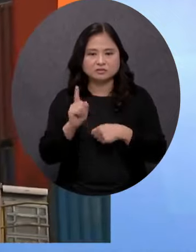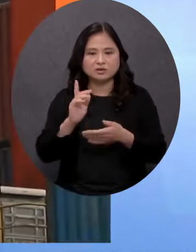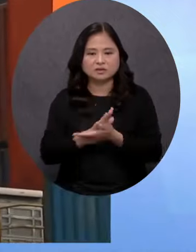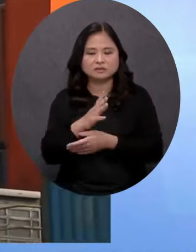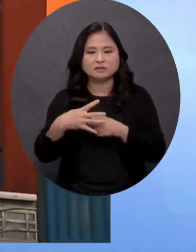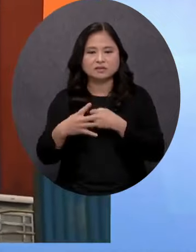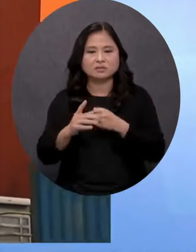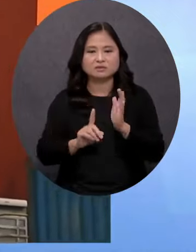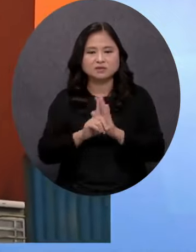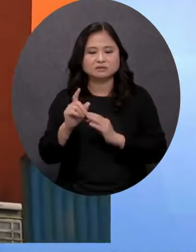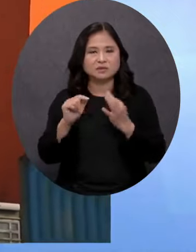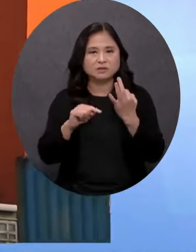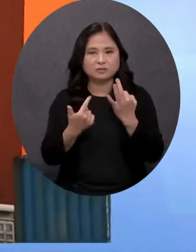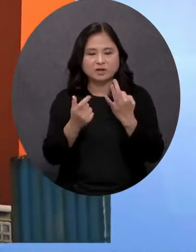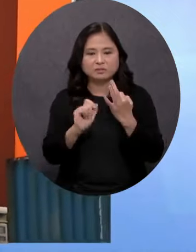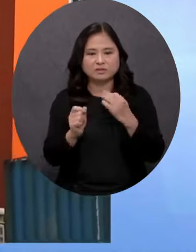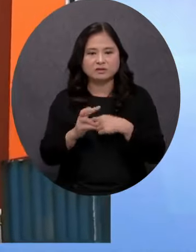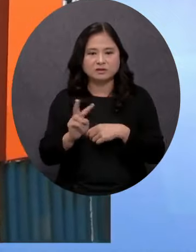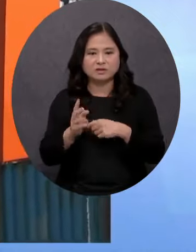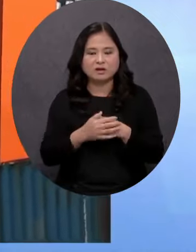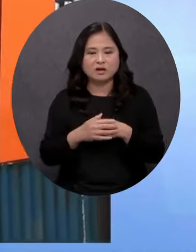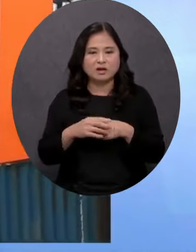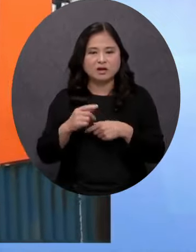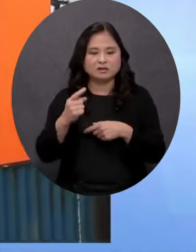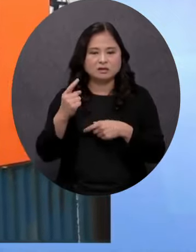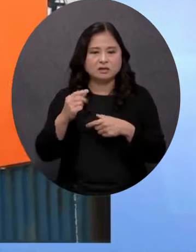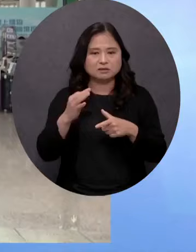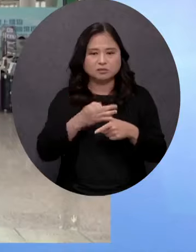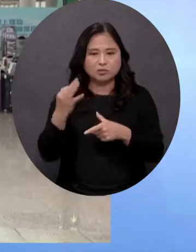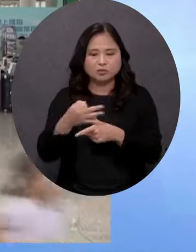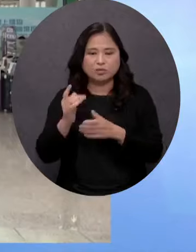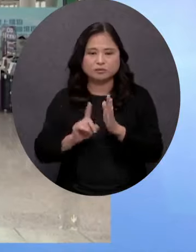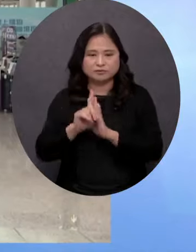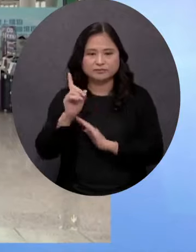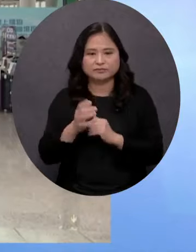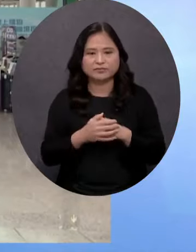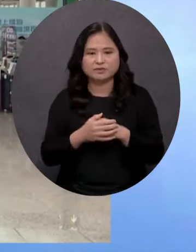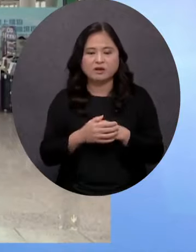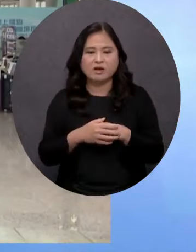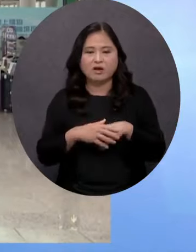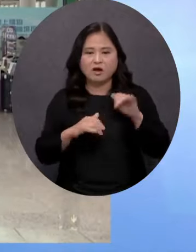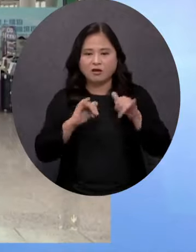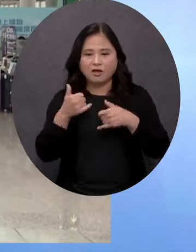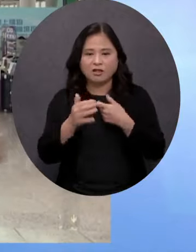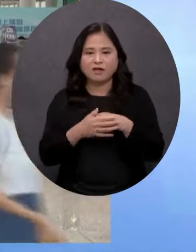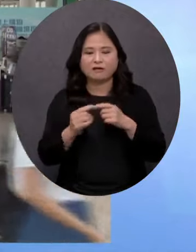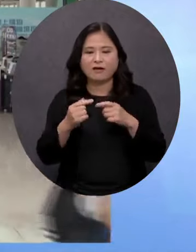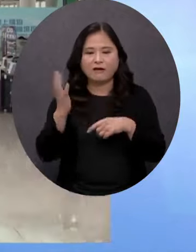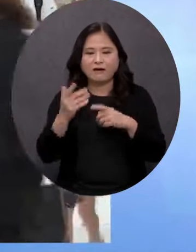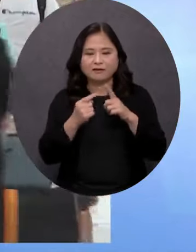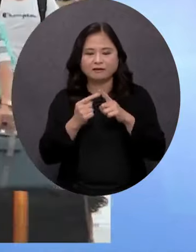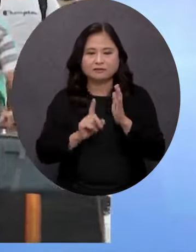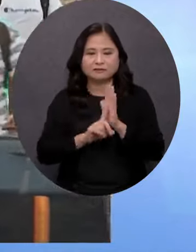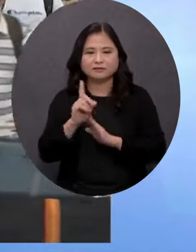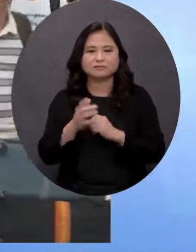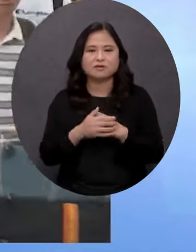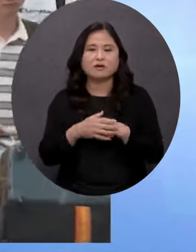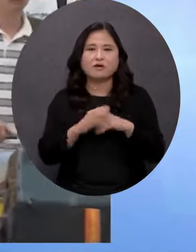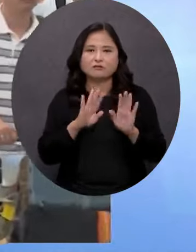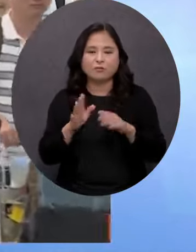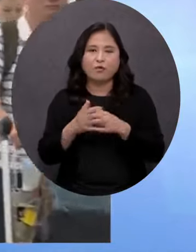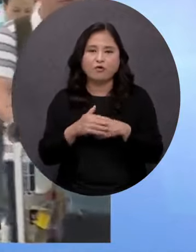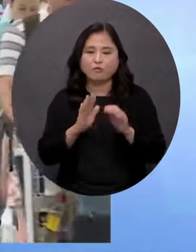升 3.8%， 同样是连续两季上升。受惠于访港旅客人次进一步上升，整体服务